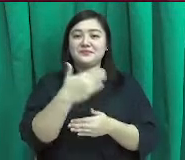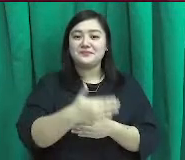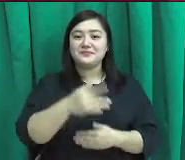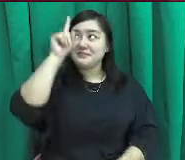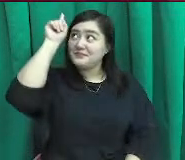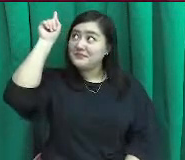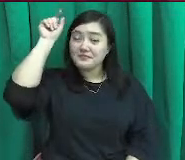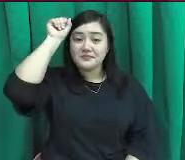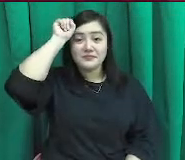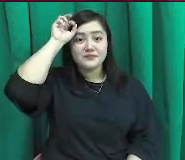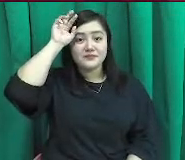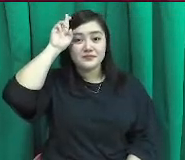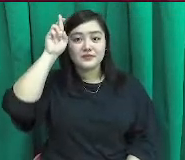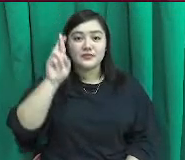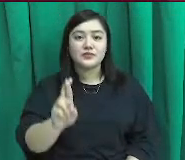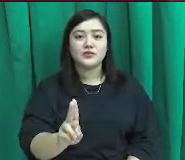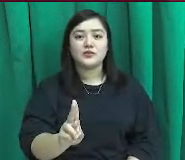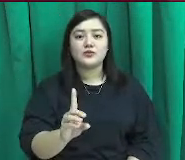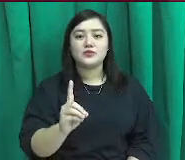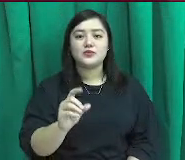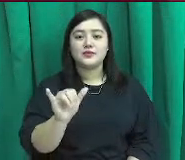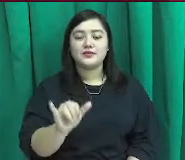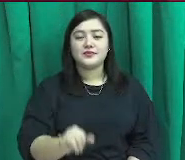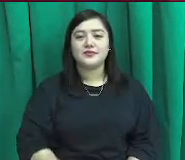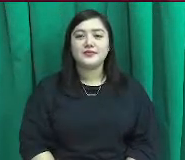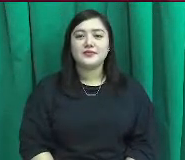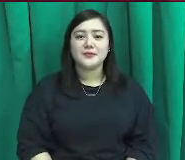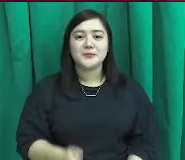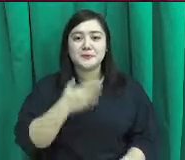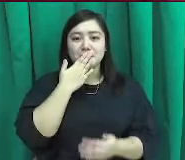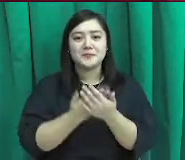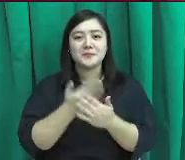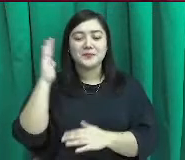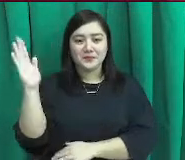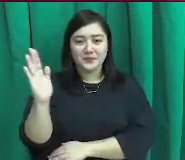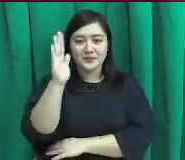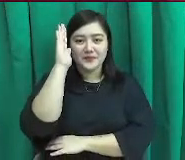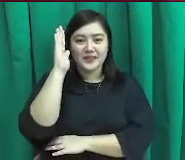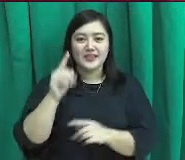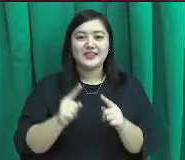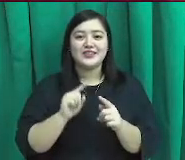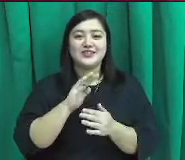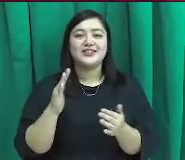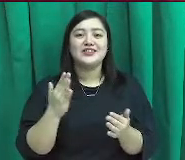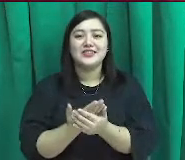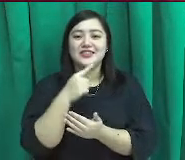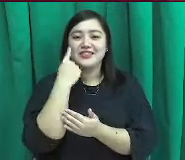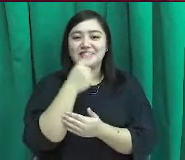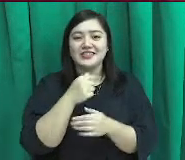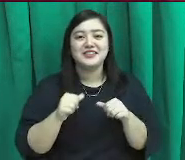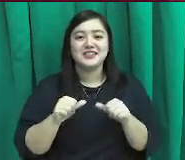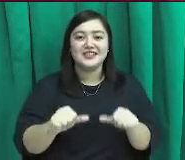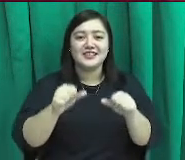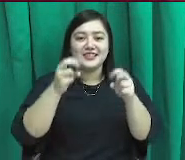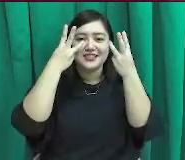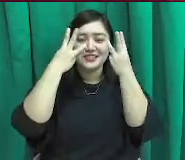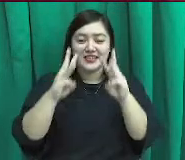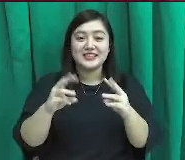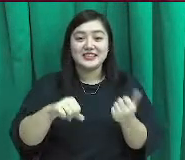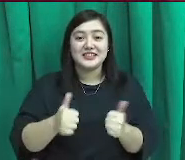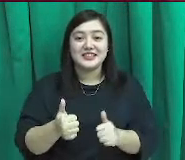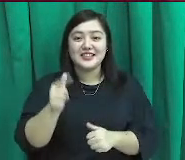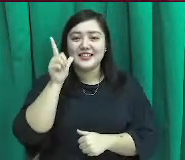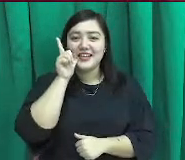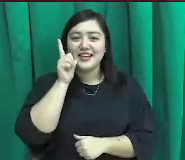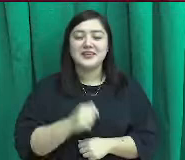Okay. Magandang tanghali po sa lahat ng mga masusugid po naming taga-subaybay ng programang The